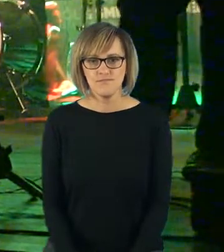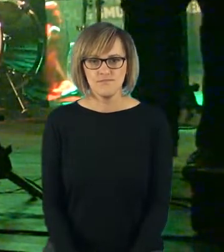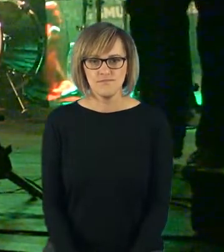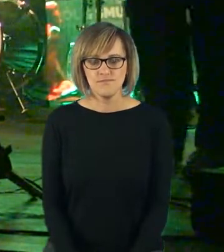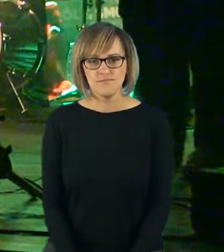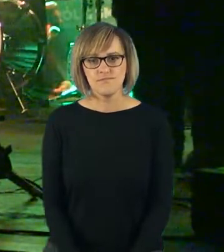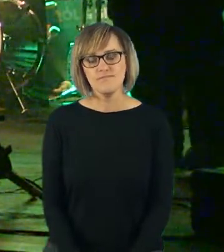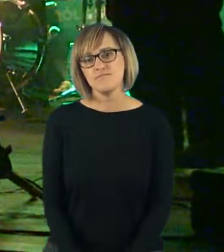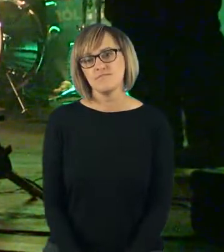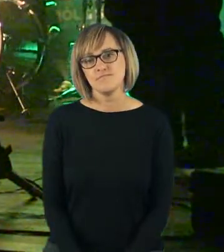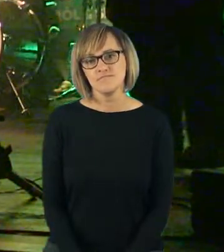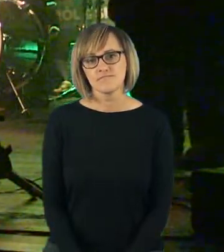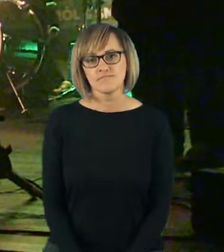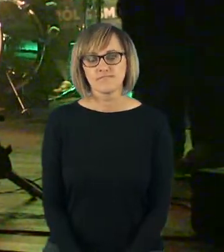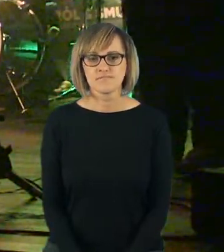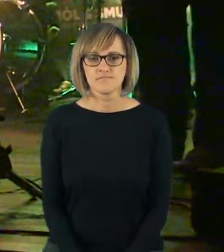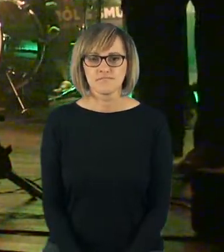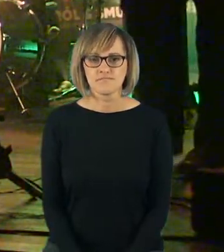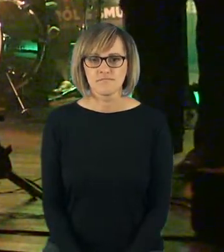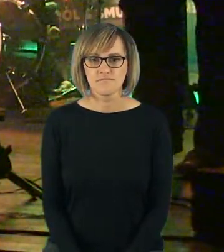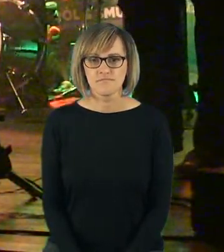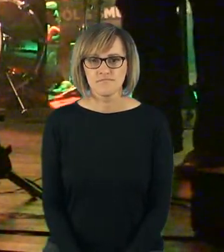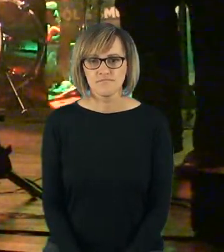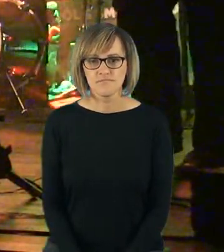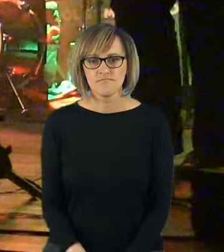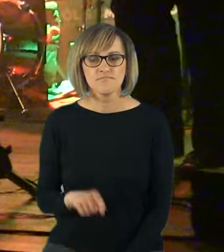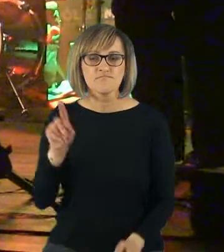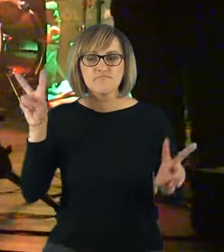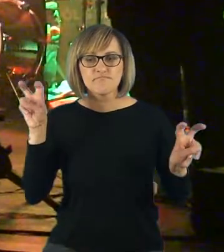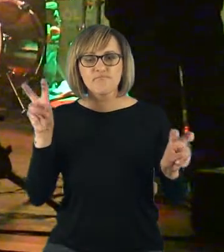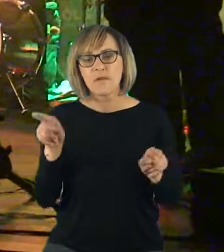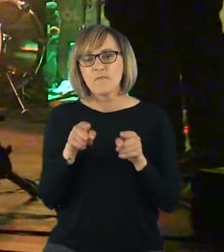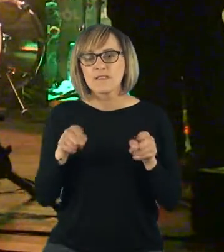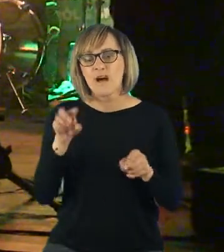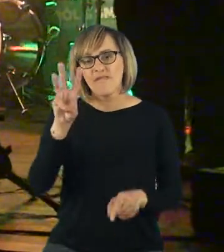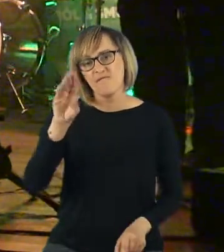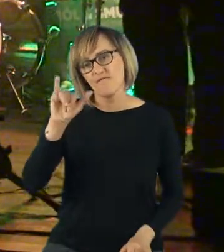to ten sam wiatr, ten sam.